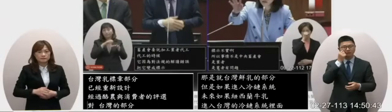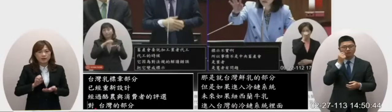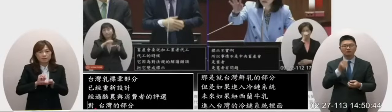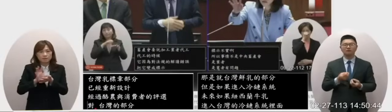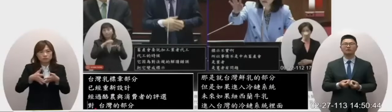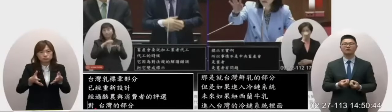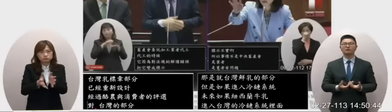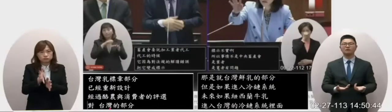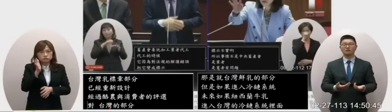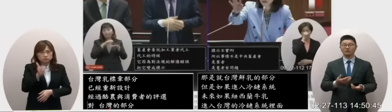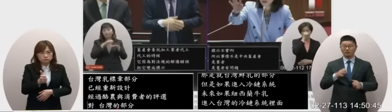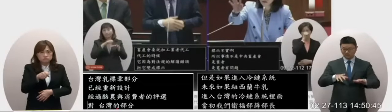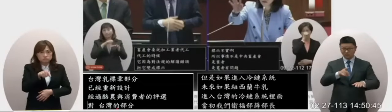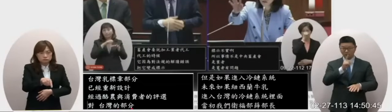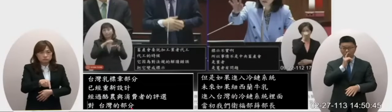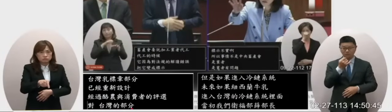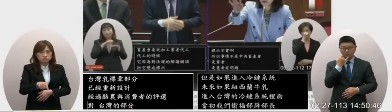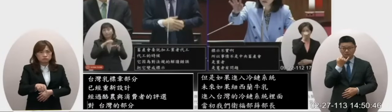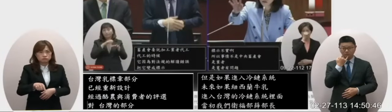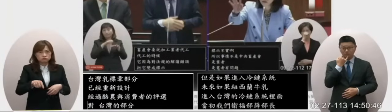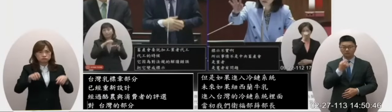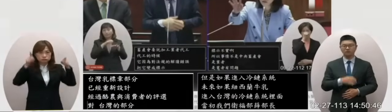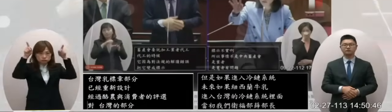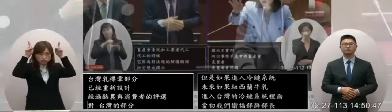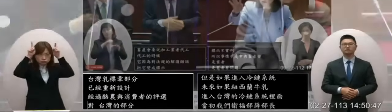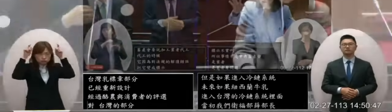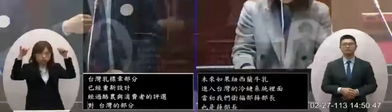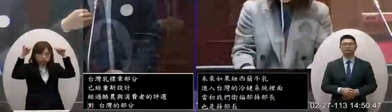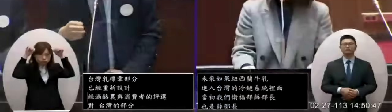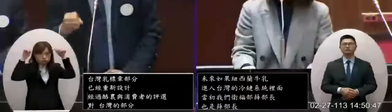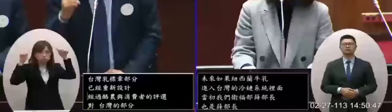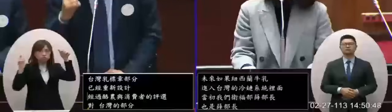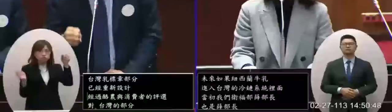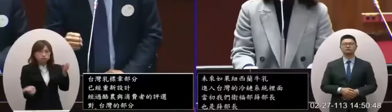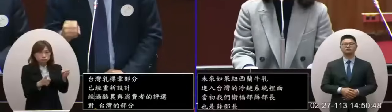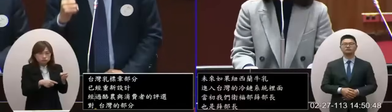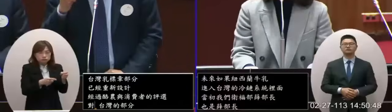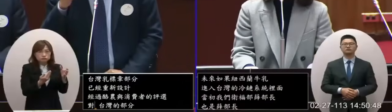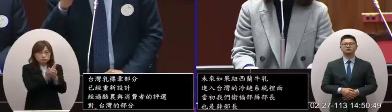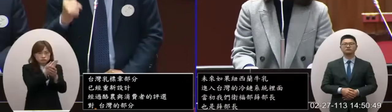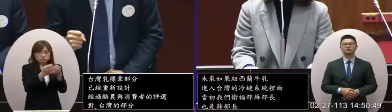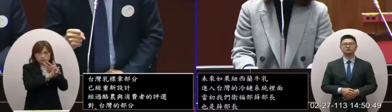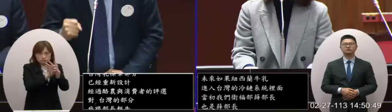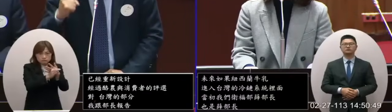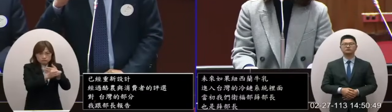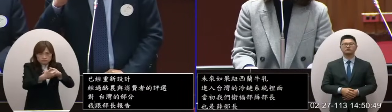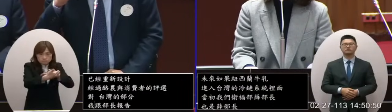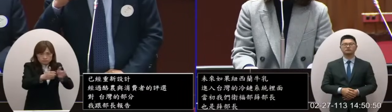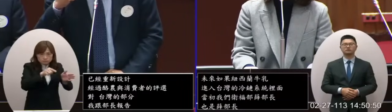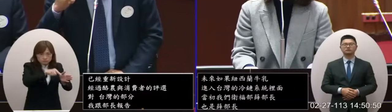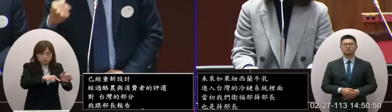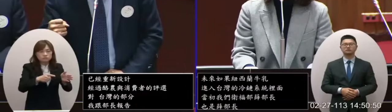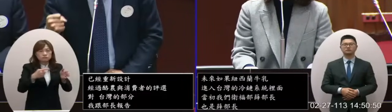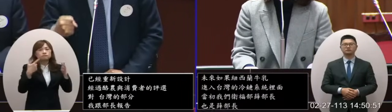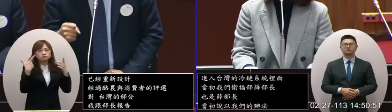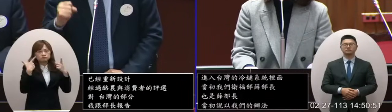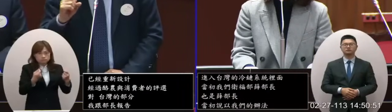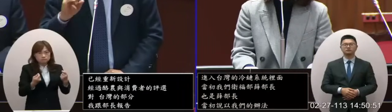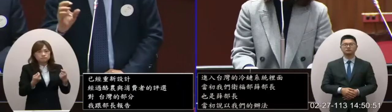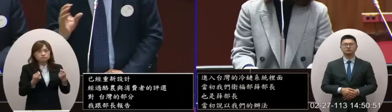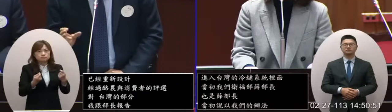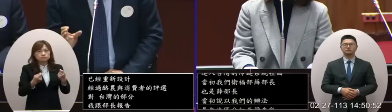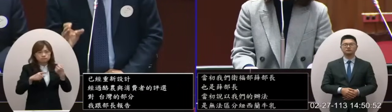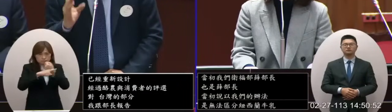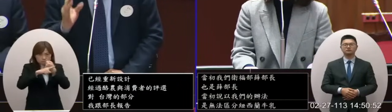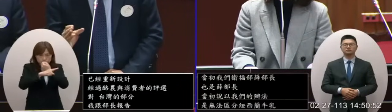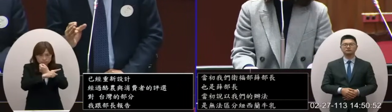报告，这个部分在畜产会我们本身的畜产试验所已经开发出来的台湾乳跟国外进口的乳